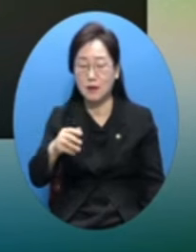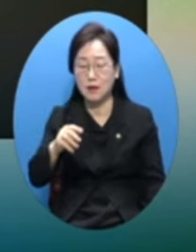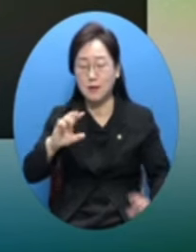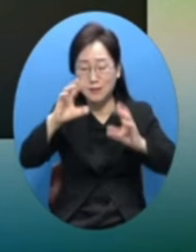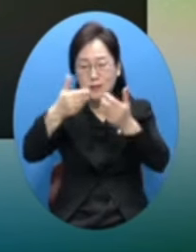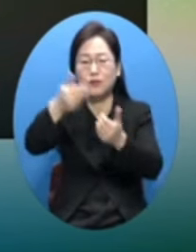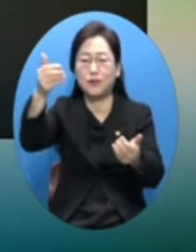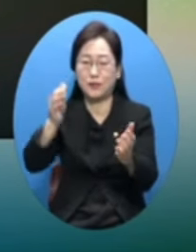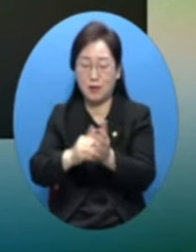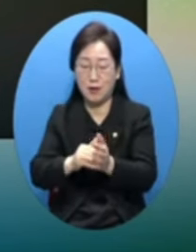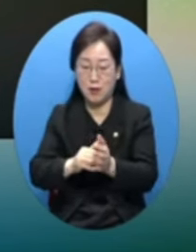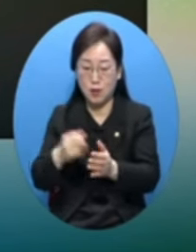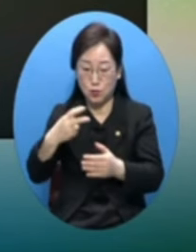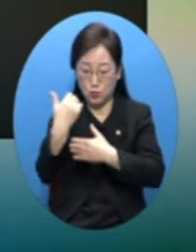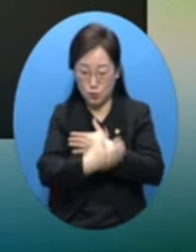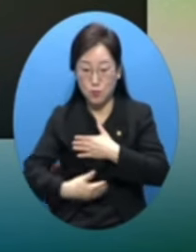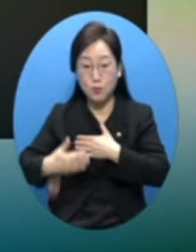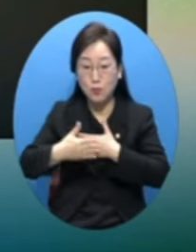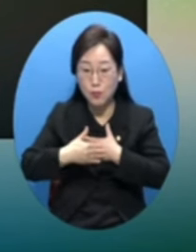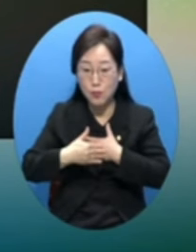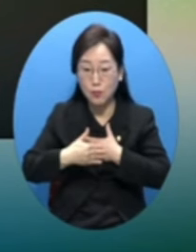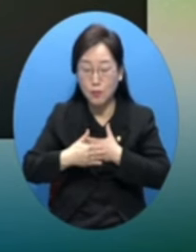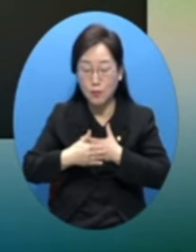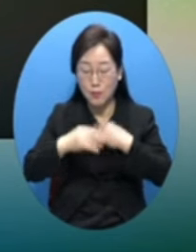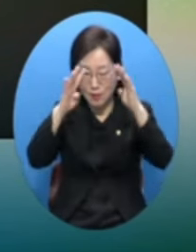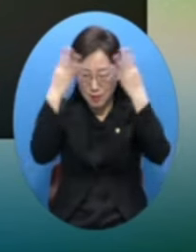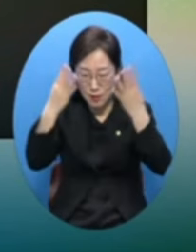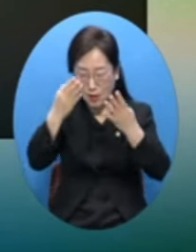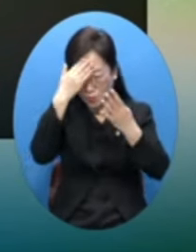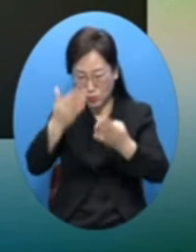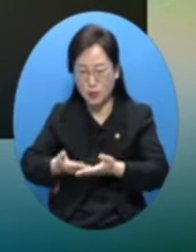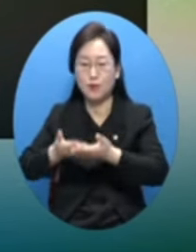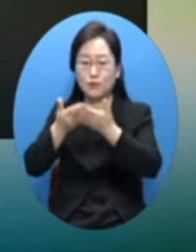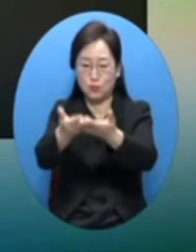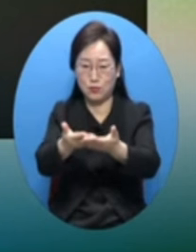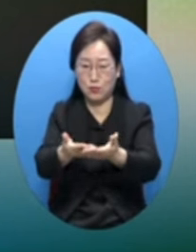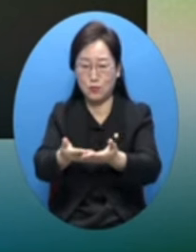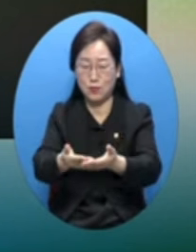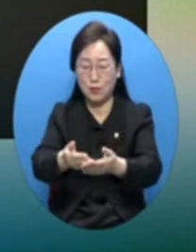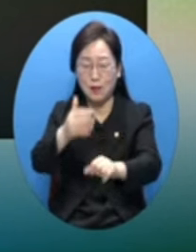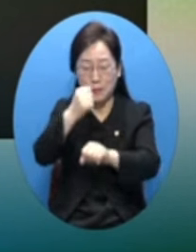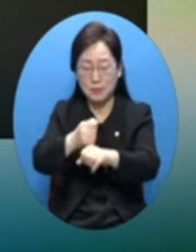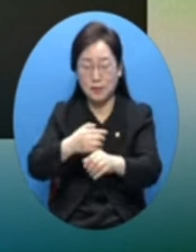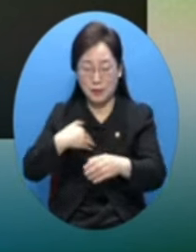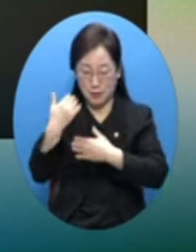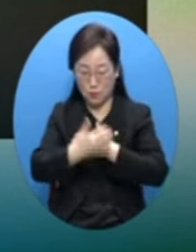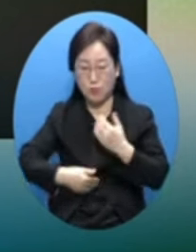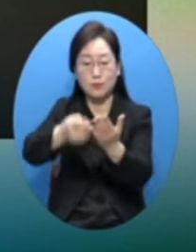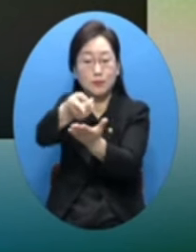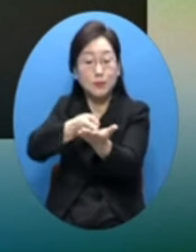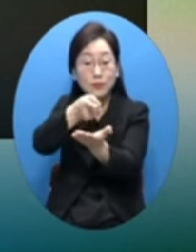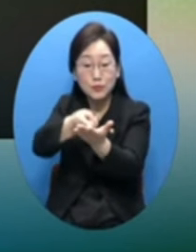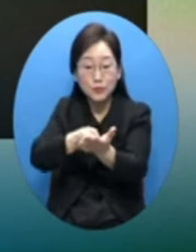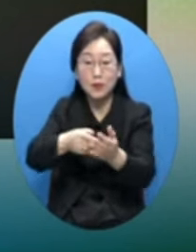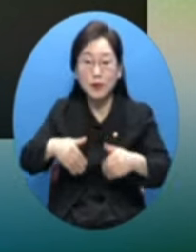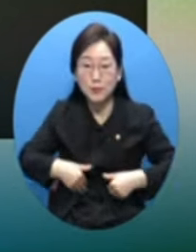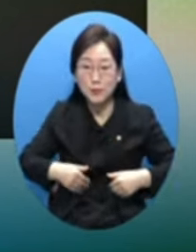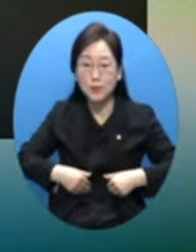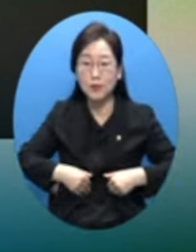또 오스트리아 의과대학에 기증해서 마지막 그 시신을 해부해서 필요한 그